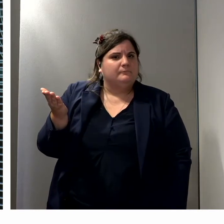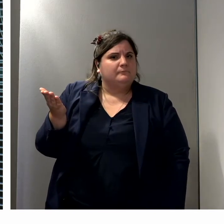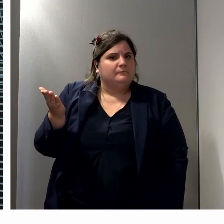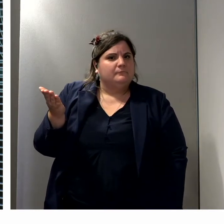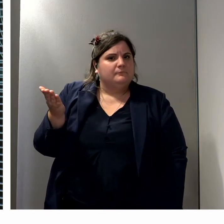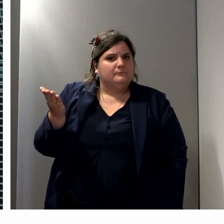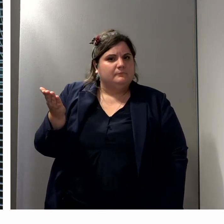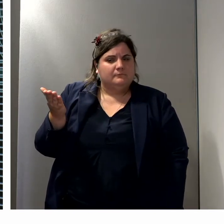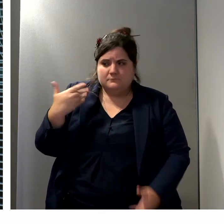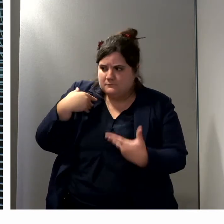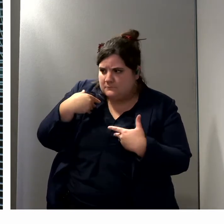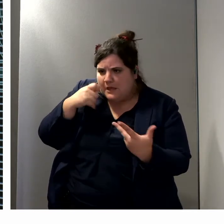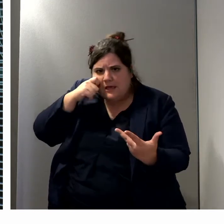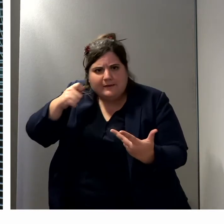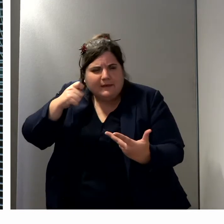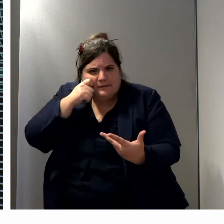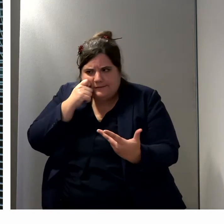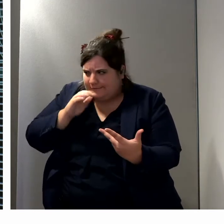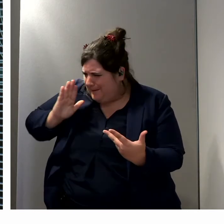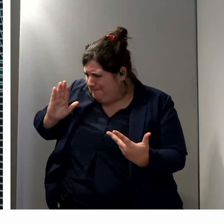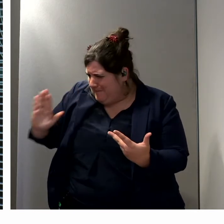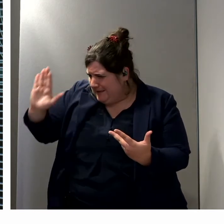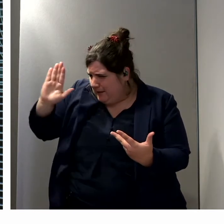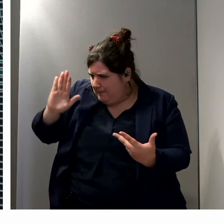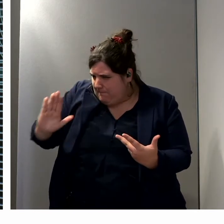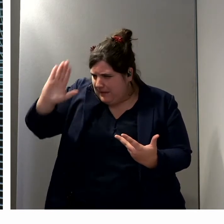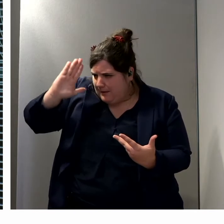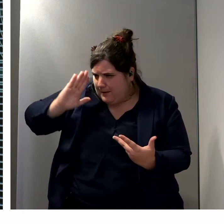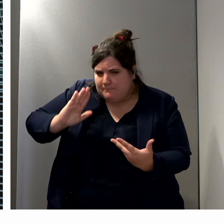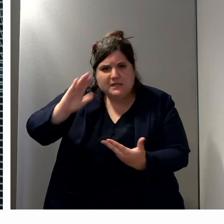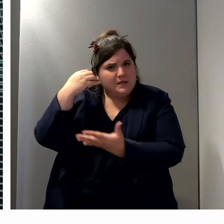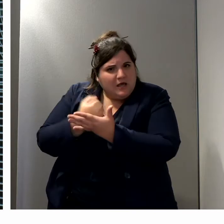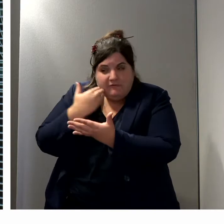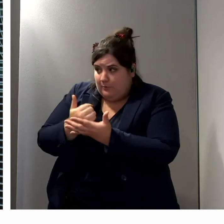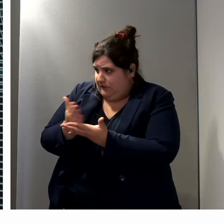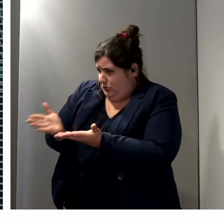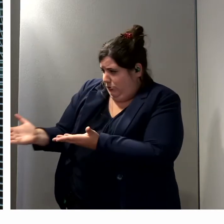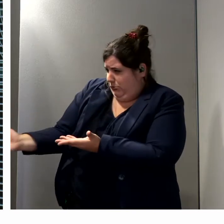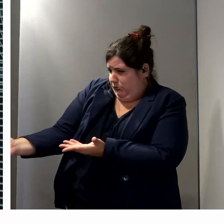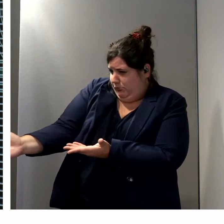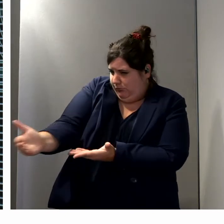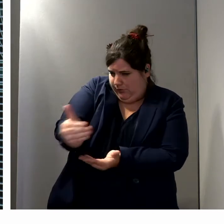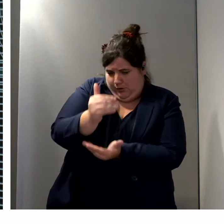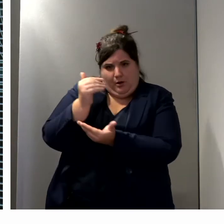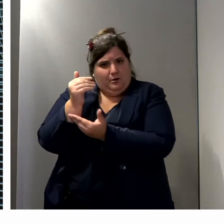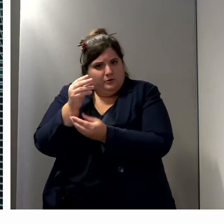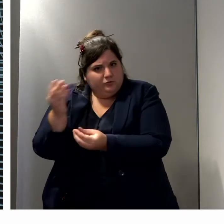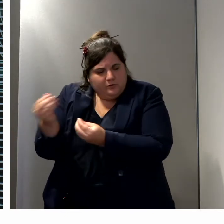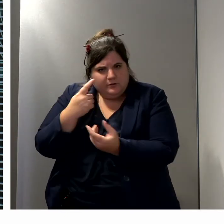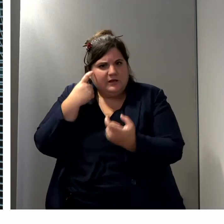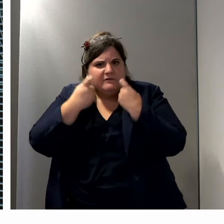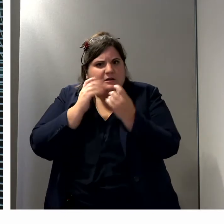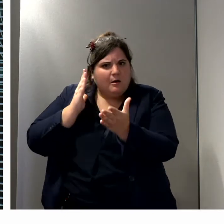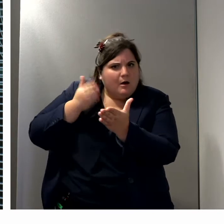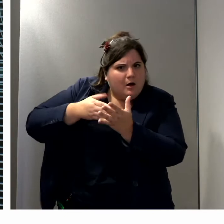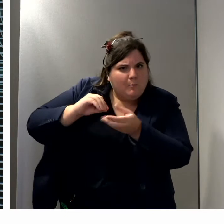quantité d'informations et d'expertise qui est absolument infinie en termes de blocage, et donc de pouvoir imaginer des